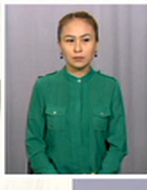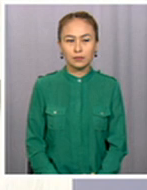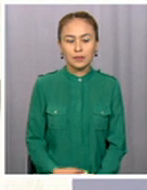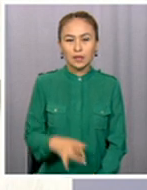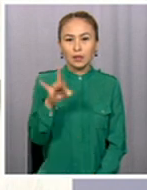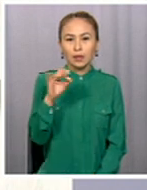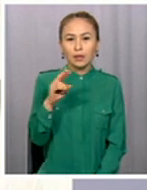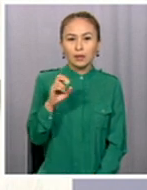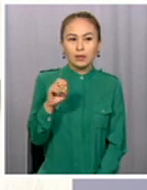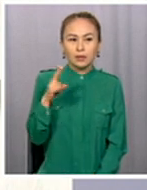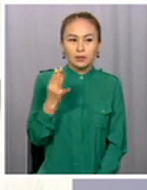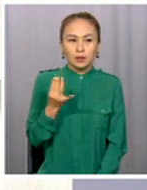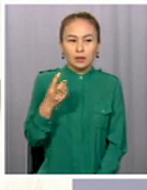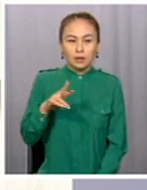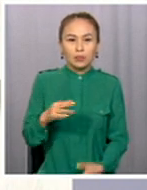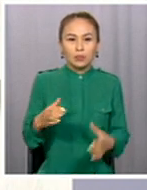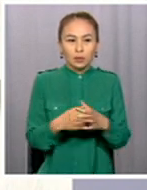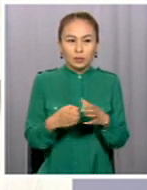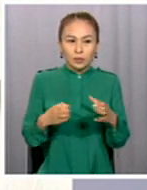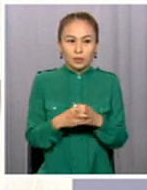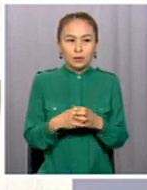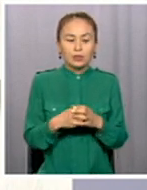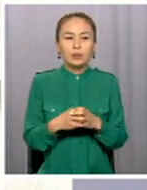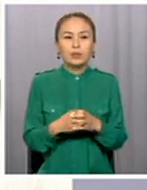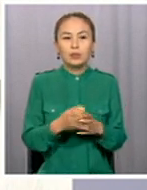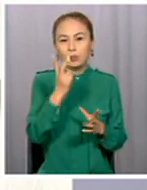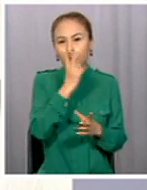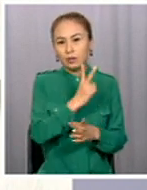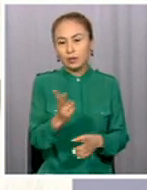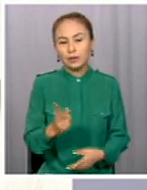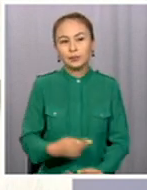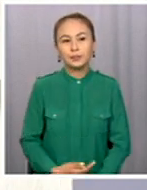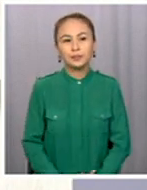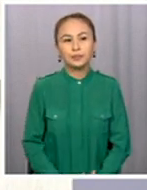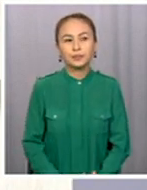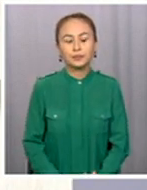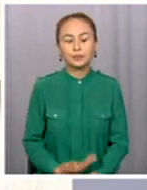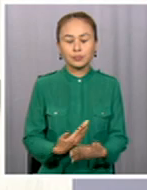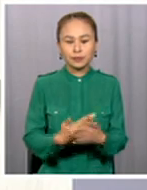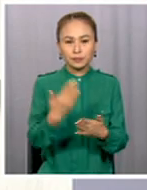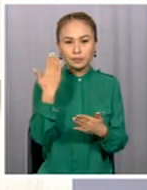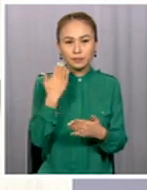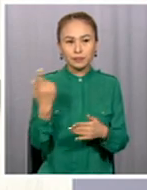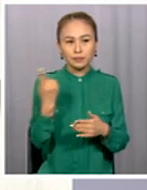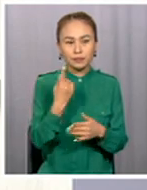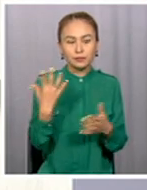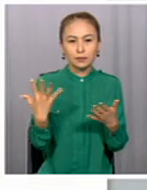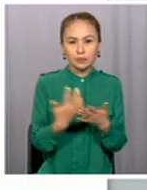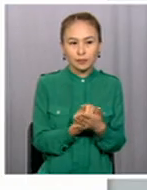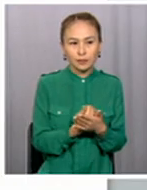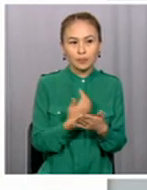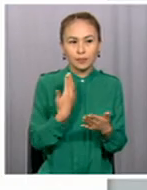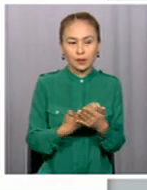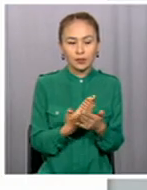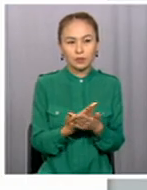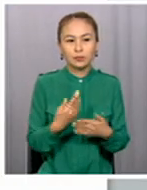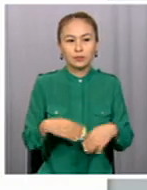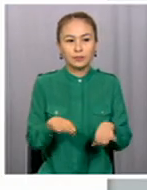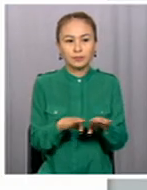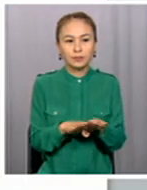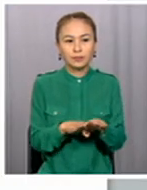редакциялау топтарын қарастырамыз. Ең алдымен бірінші табу, мысалы, осы мәтіннен